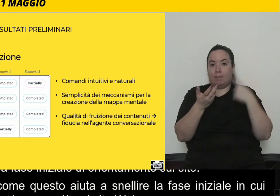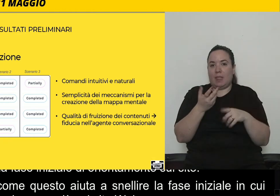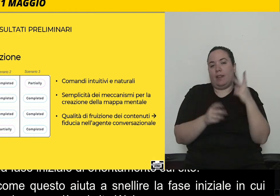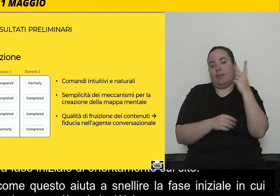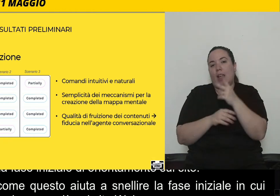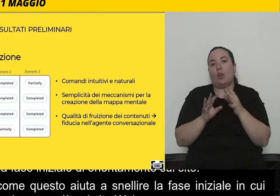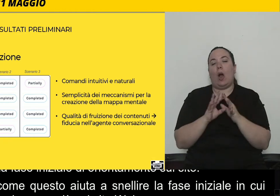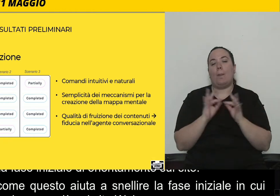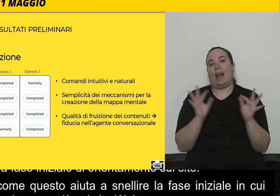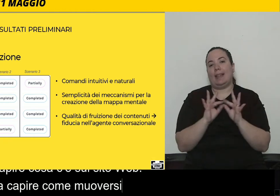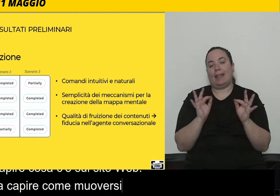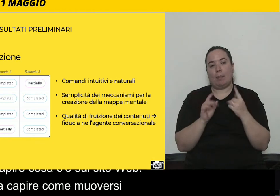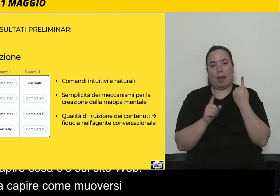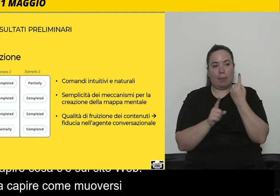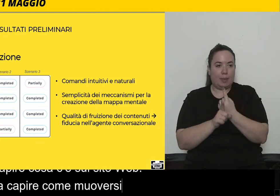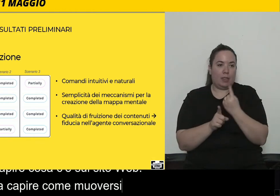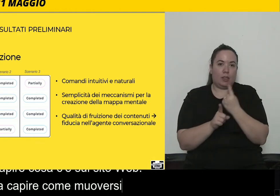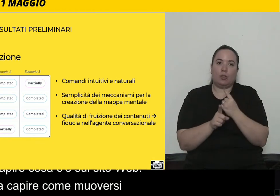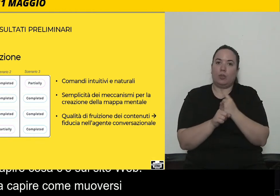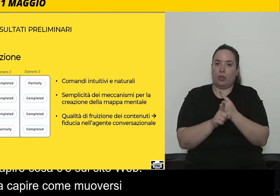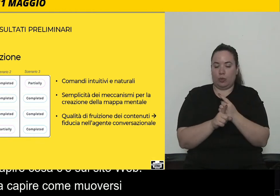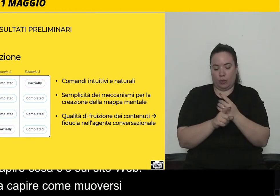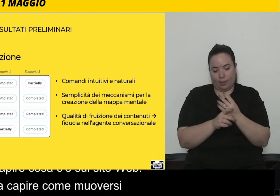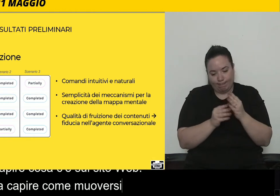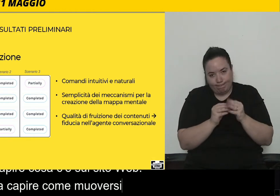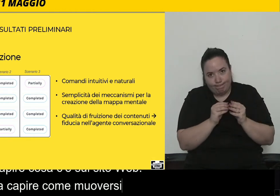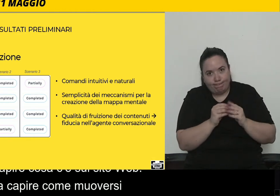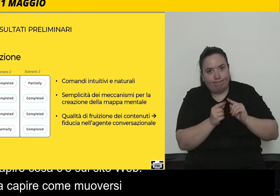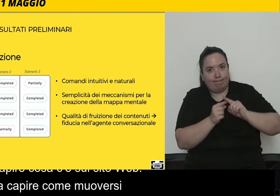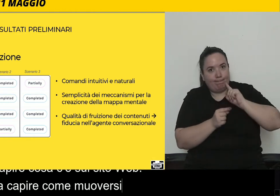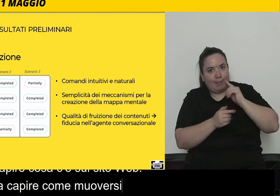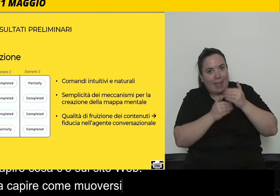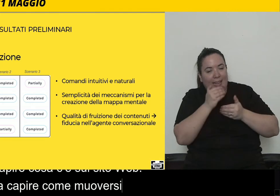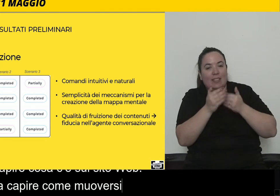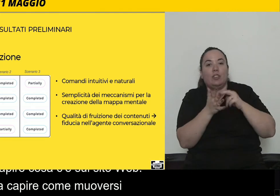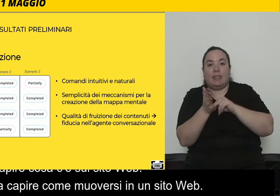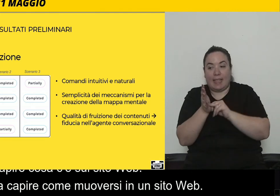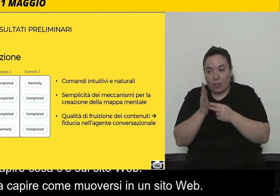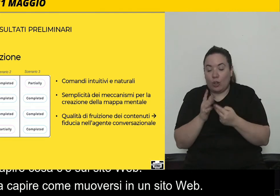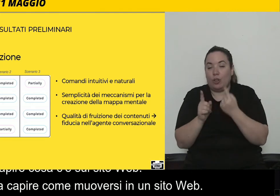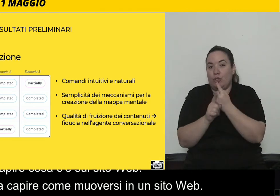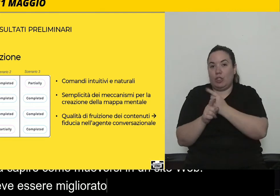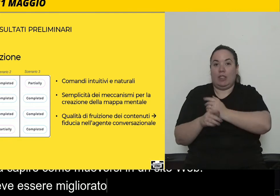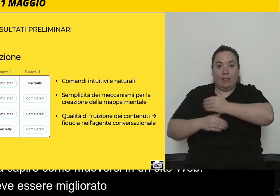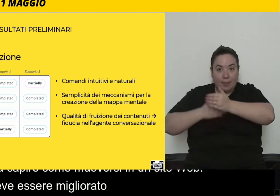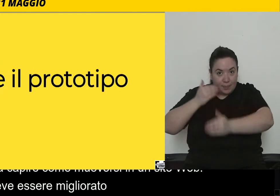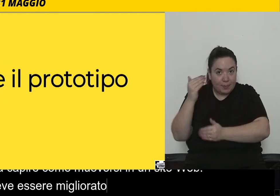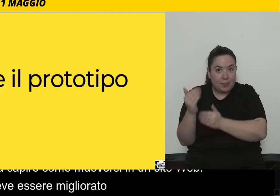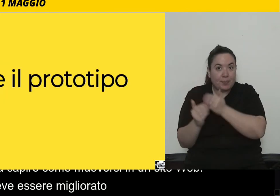essere migliorato, la tecnologia ha bisogno ancora di tante